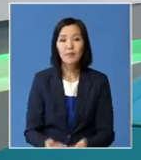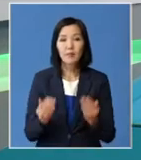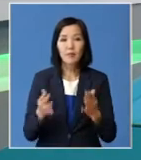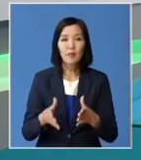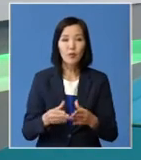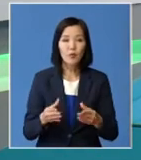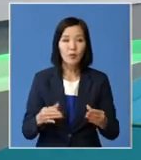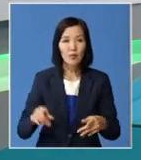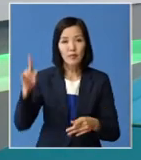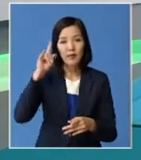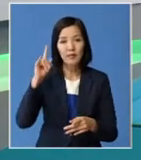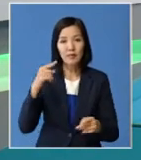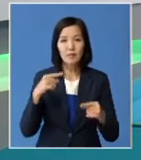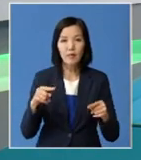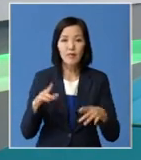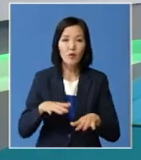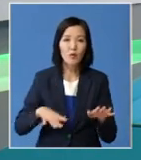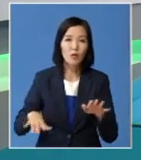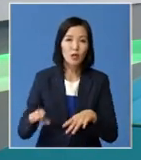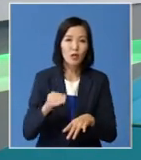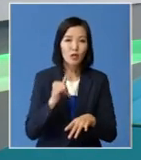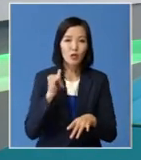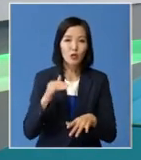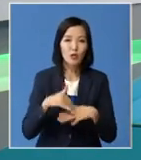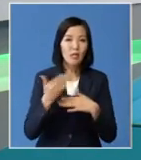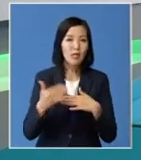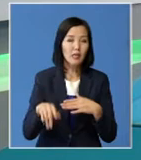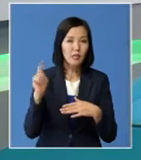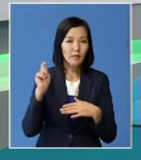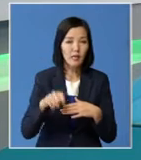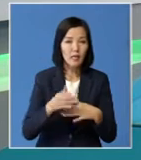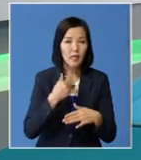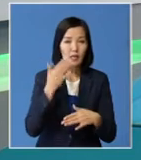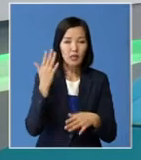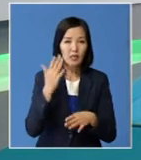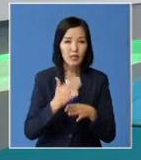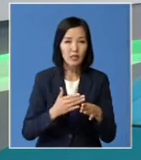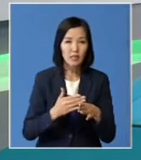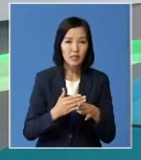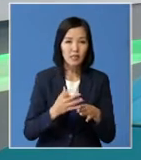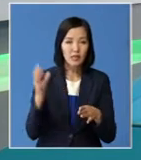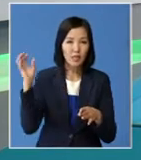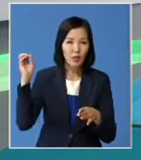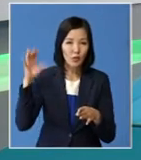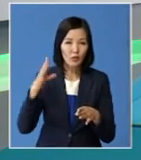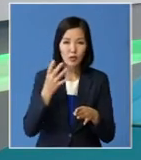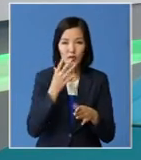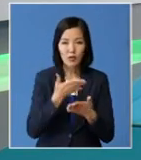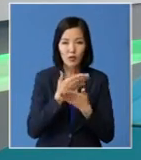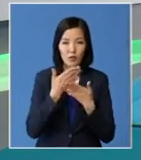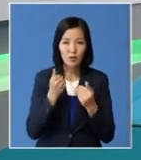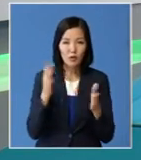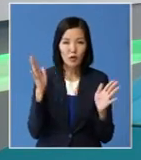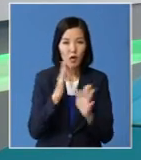Биылғы көктем еліміздің өзге өңірлері секілді Жетісуға да кешігіп келді. Жаздың алғашқы айының жартысы біткенмен күн сый қойған жоқ. Ауа райы құбылып